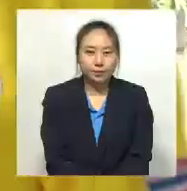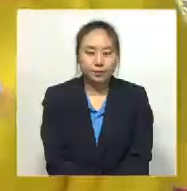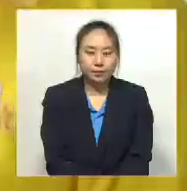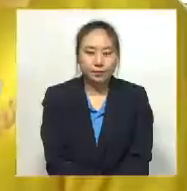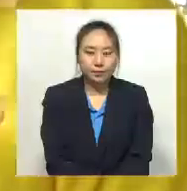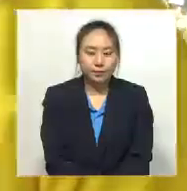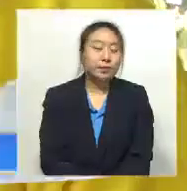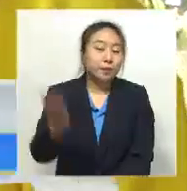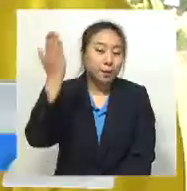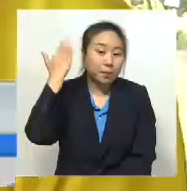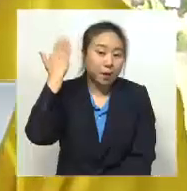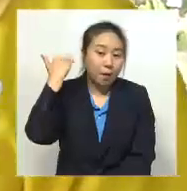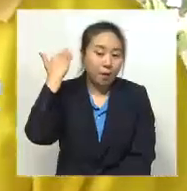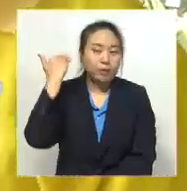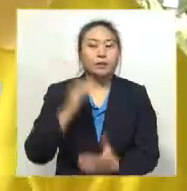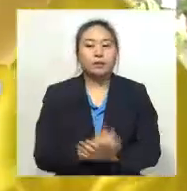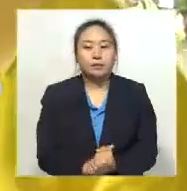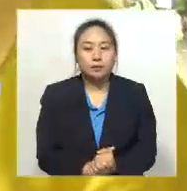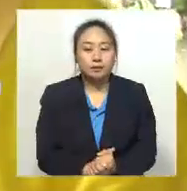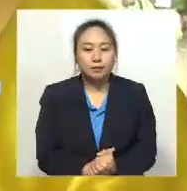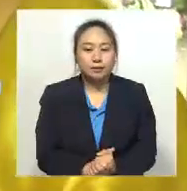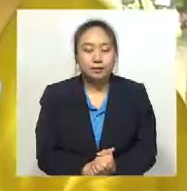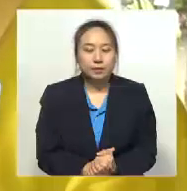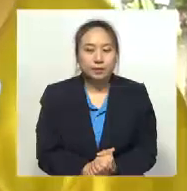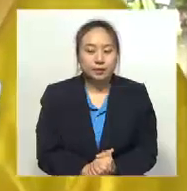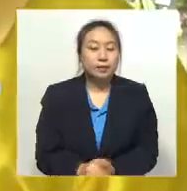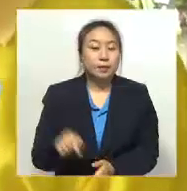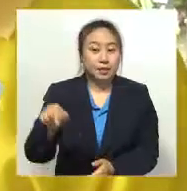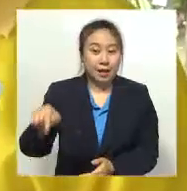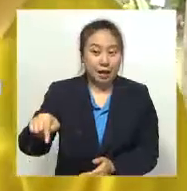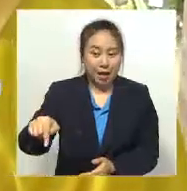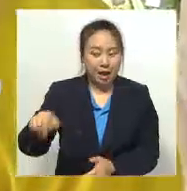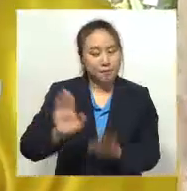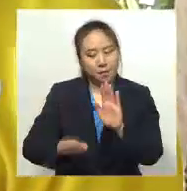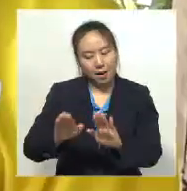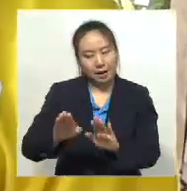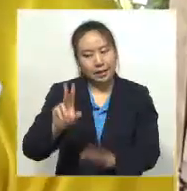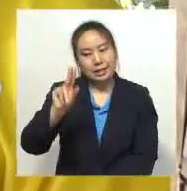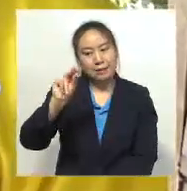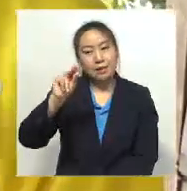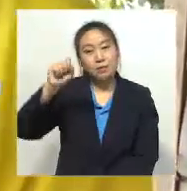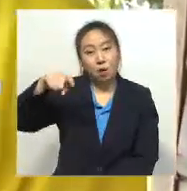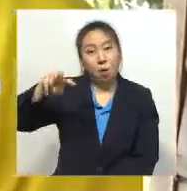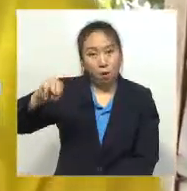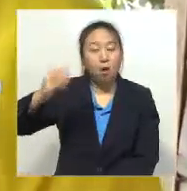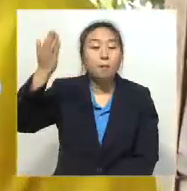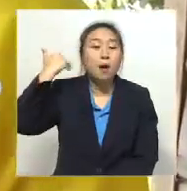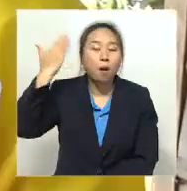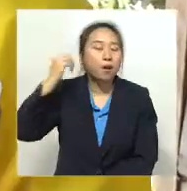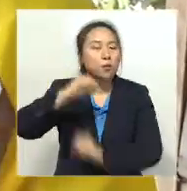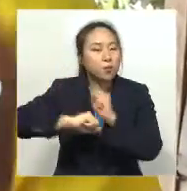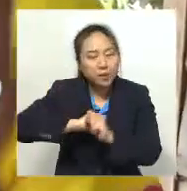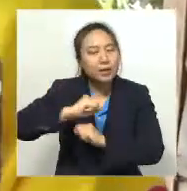แต่ก่อนเนาะครับผมกราบเรียนแต่ก่อนอยู่ข้างล่างมันจะประมาณ30เซนแต่ก่อนทุก